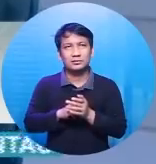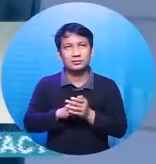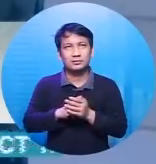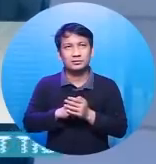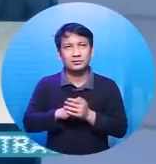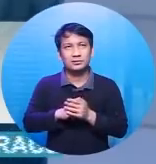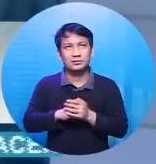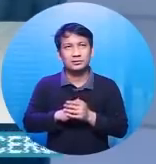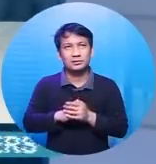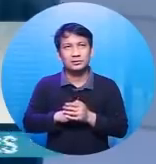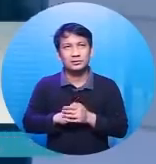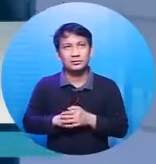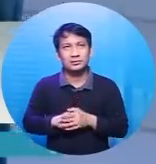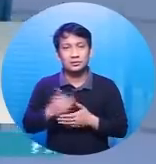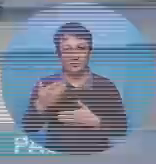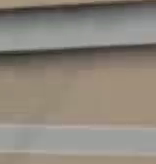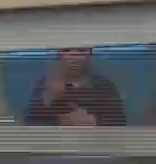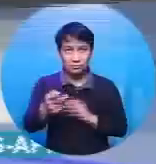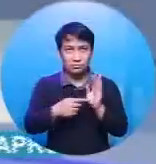video message.